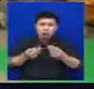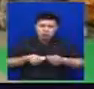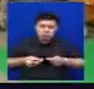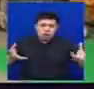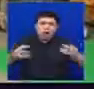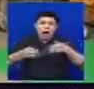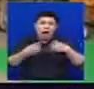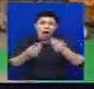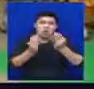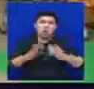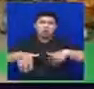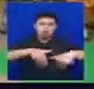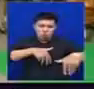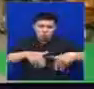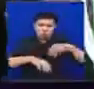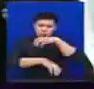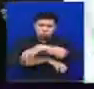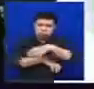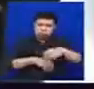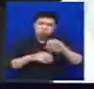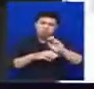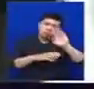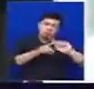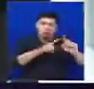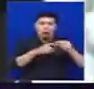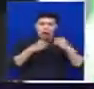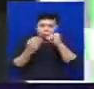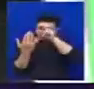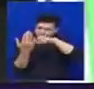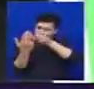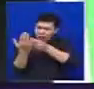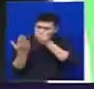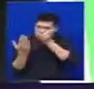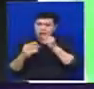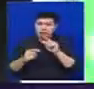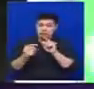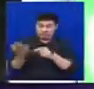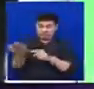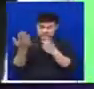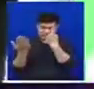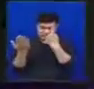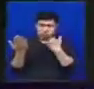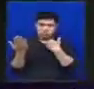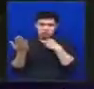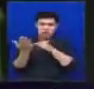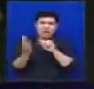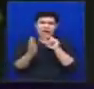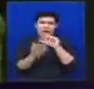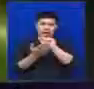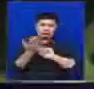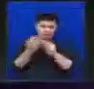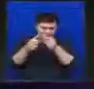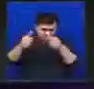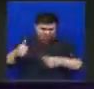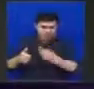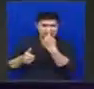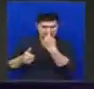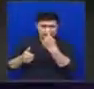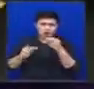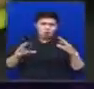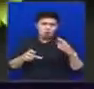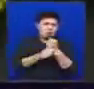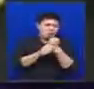ายให้กับประชาชนและภาคส่วนต่างๆได้ศึกษารายละเอียดซึ่ง1ชุดประกอบไปด้วยร่างรัฐธรรมนูญฉบับเต็ม1เล่มสรุป